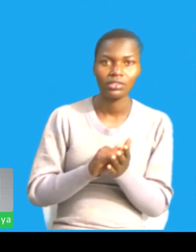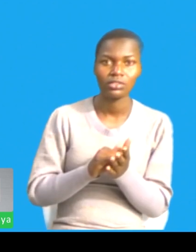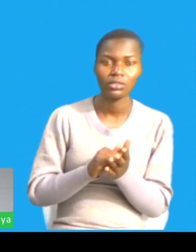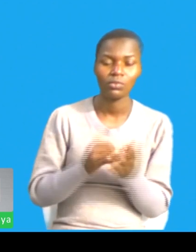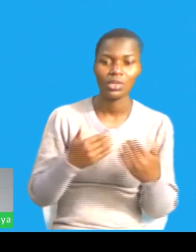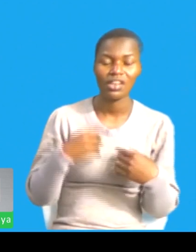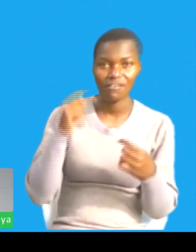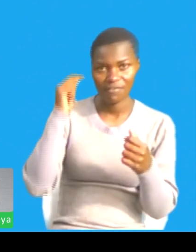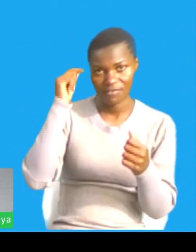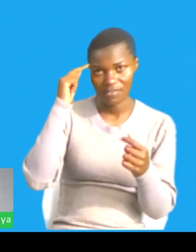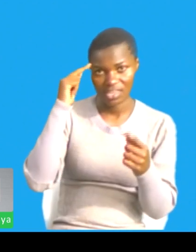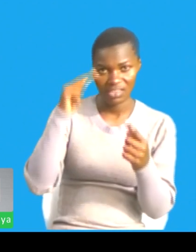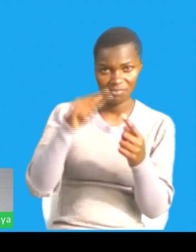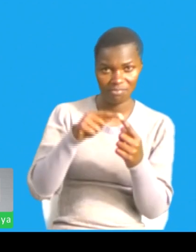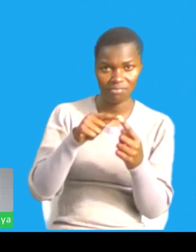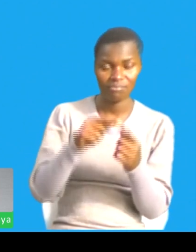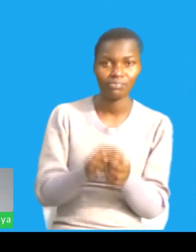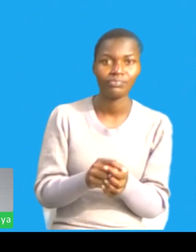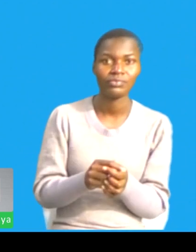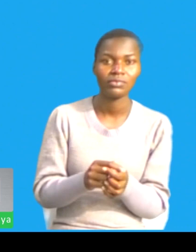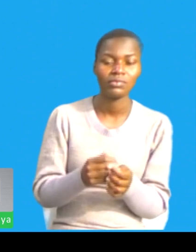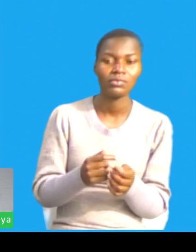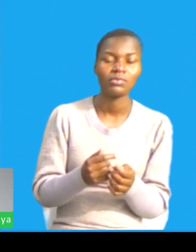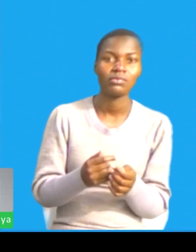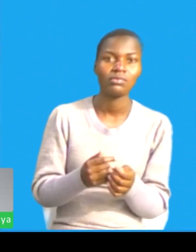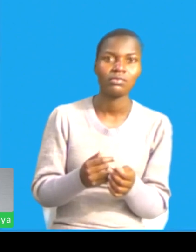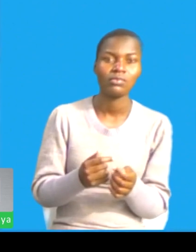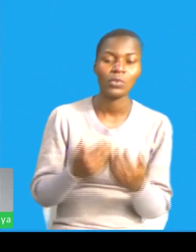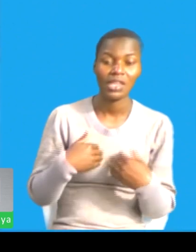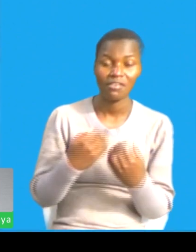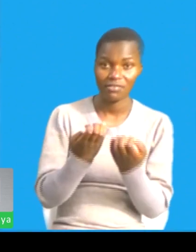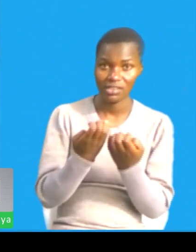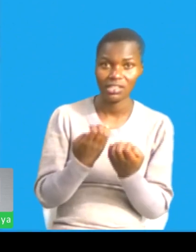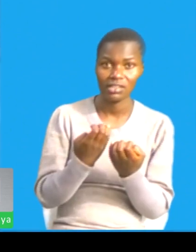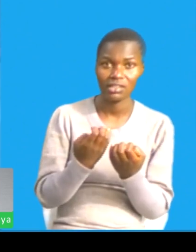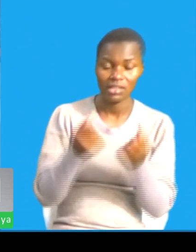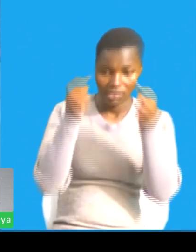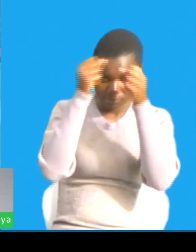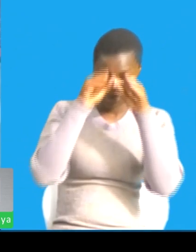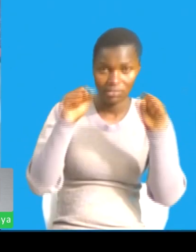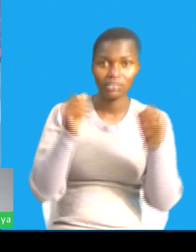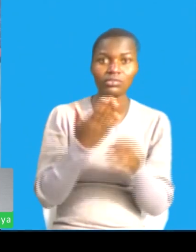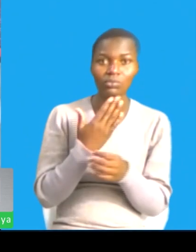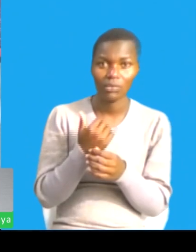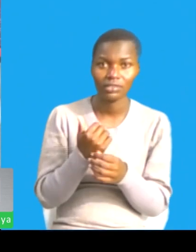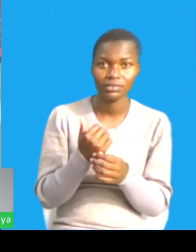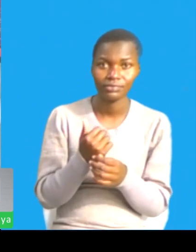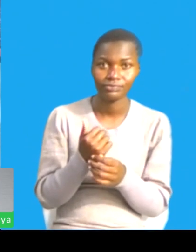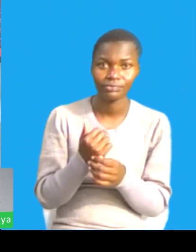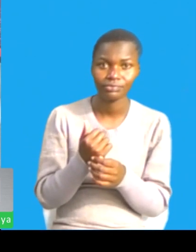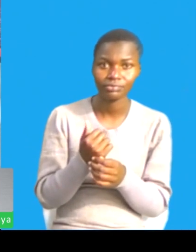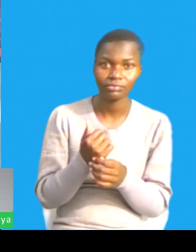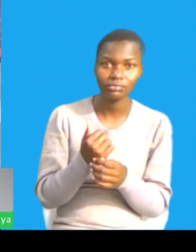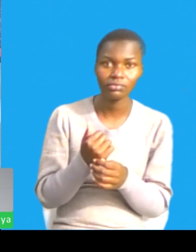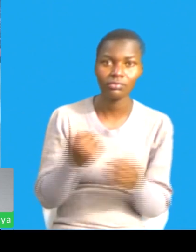katika Kenya hii, tuko na need. Yeah, the president wants the office of the leader of opposition to be set. We have needs ya